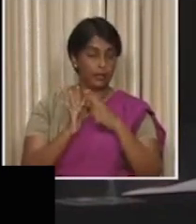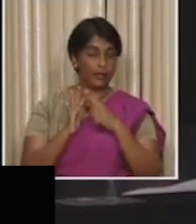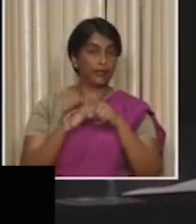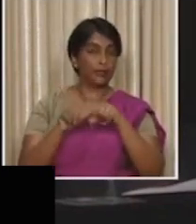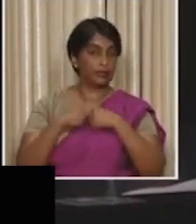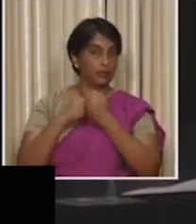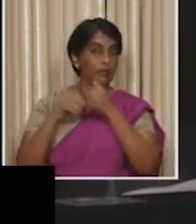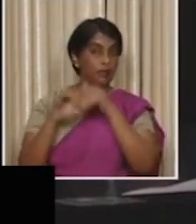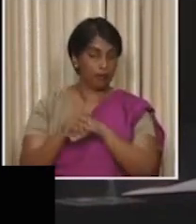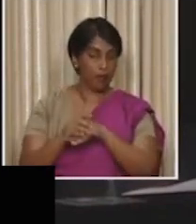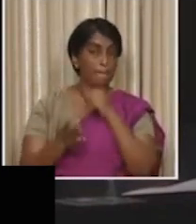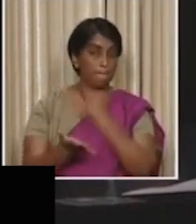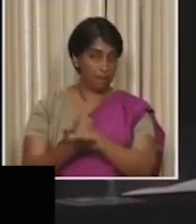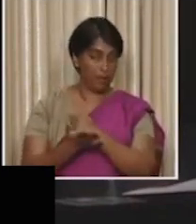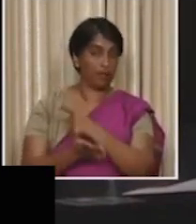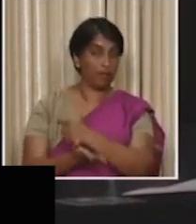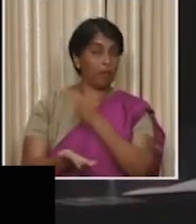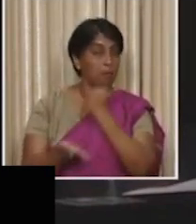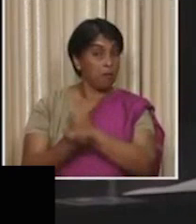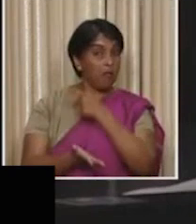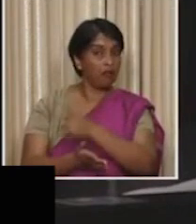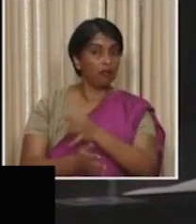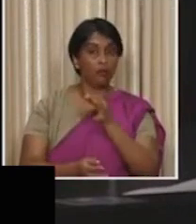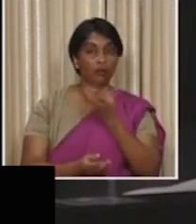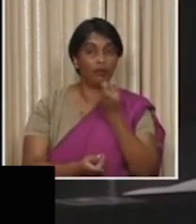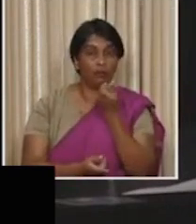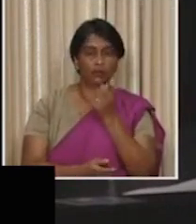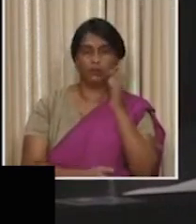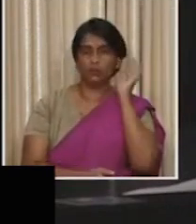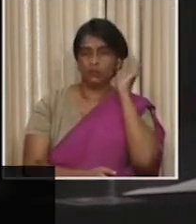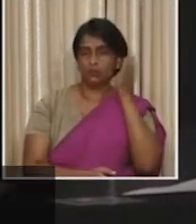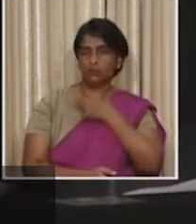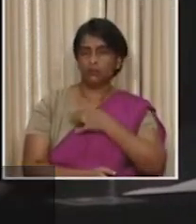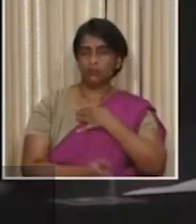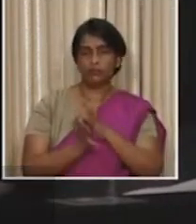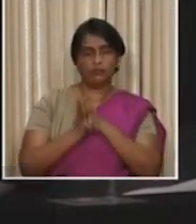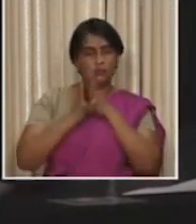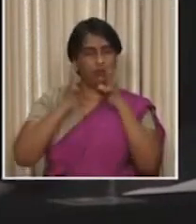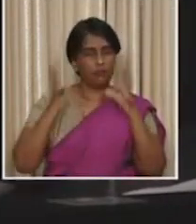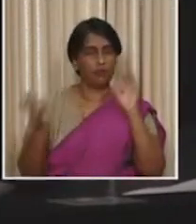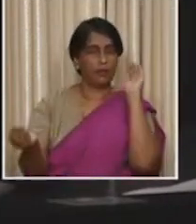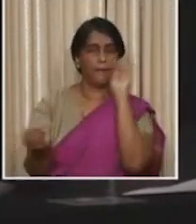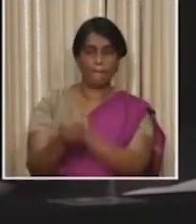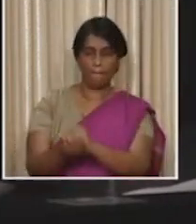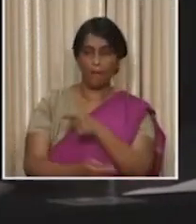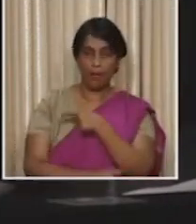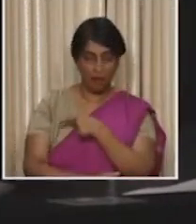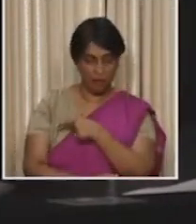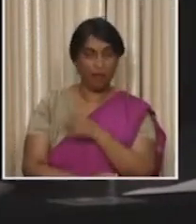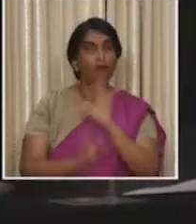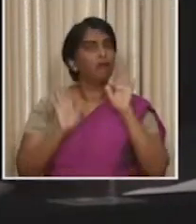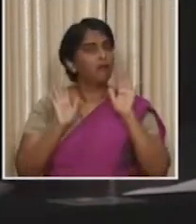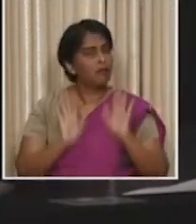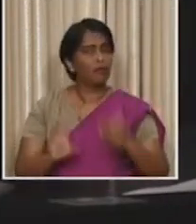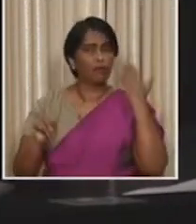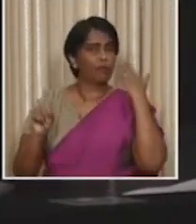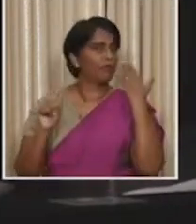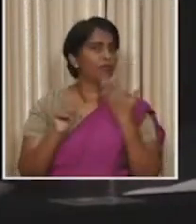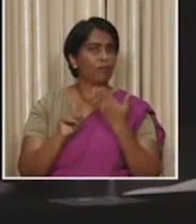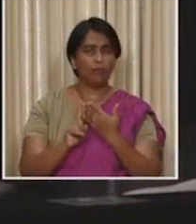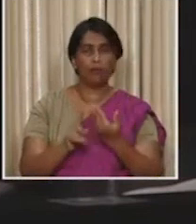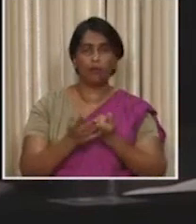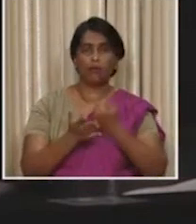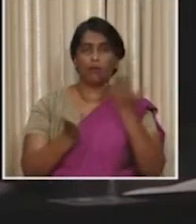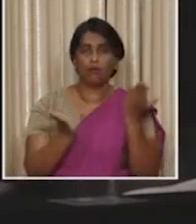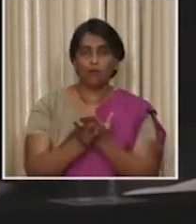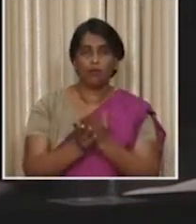வைப்பு செய்யப்பட்ட பணங்கள் தான் கண்டுபிடிக்கப்பட முடியவில்லை அல்லது ஆவணங்கள் இல்லை என்றாலும், அங்கே அடகு வைக்கப்பட்ட